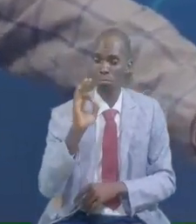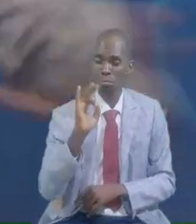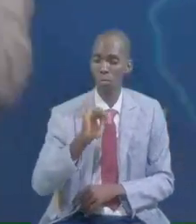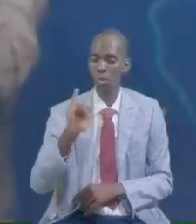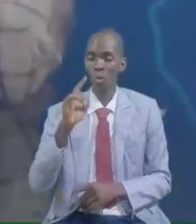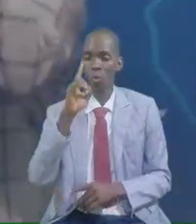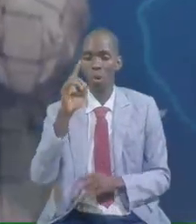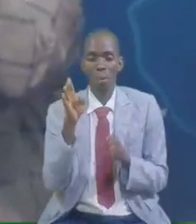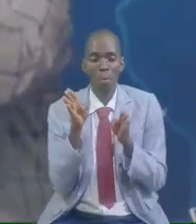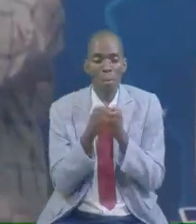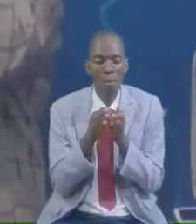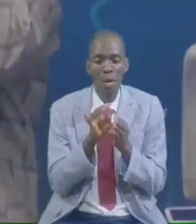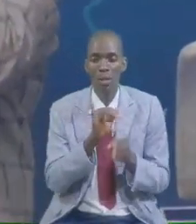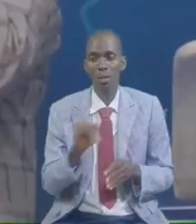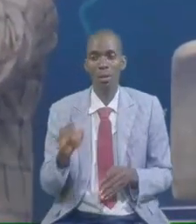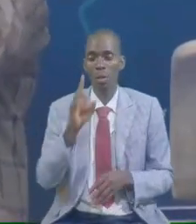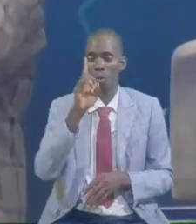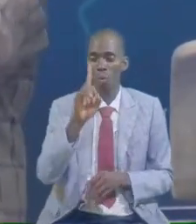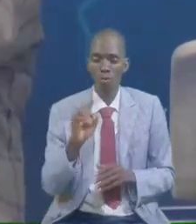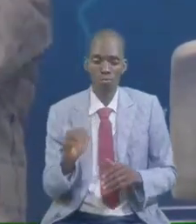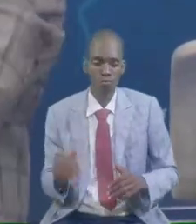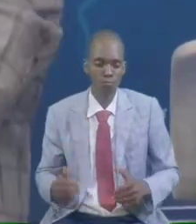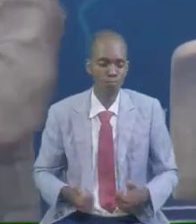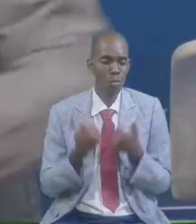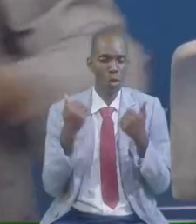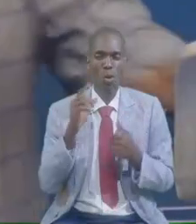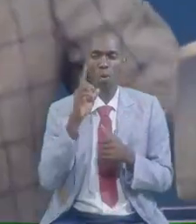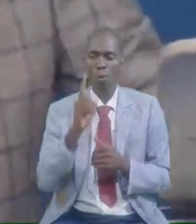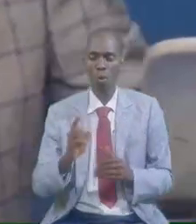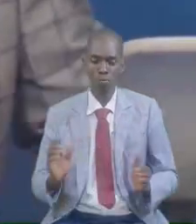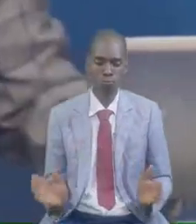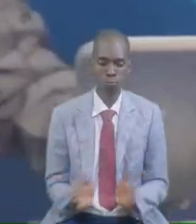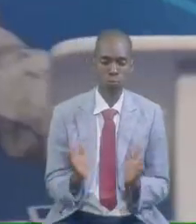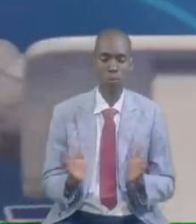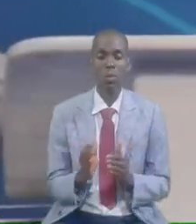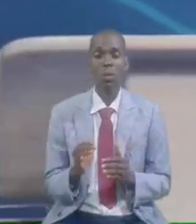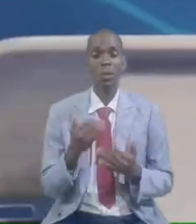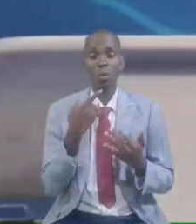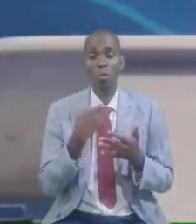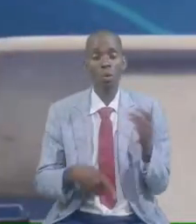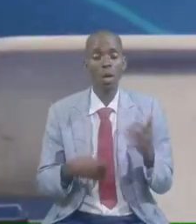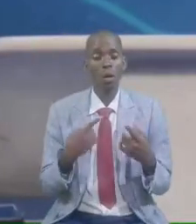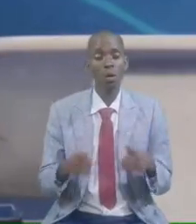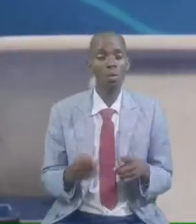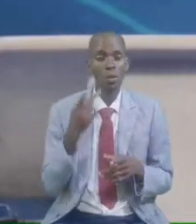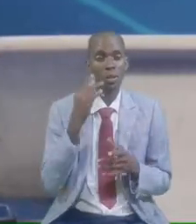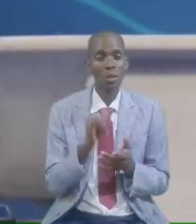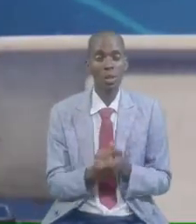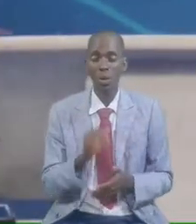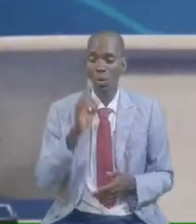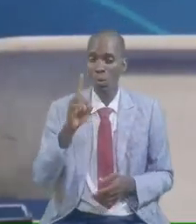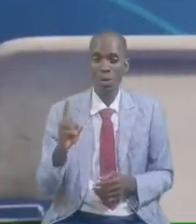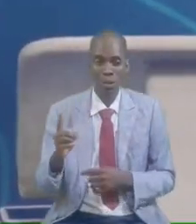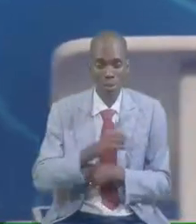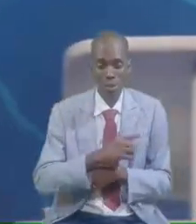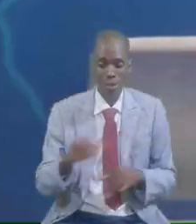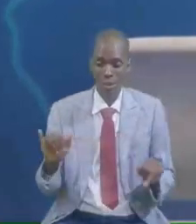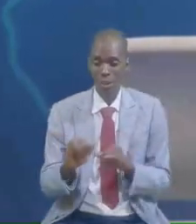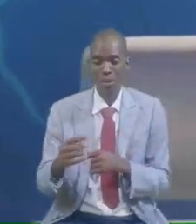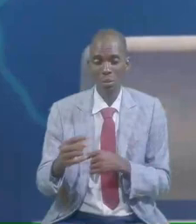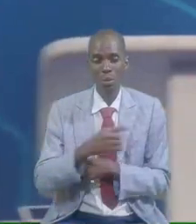une seule rencontre et un seul défi et un seul appel On dit, en ce jour-là, le nombre